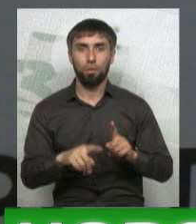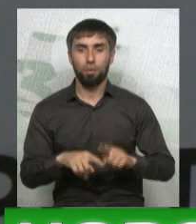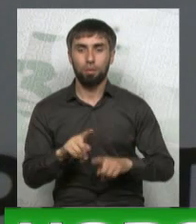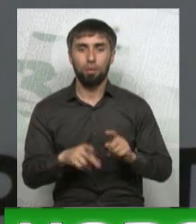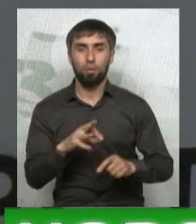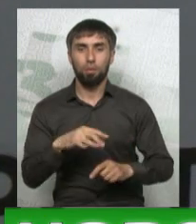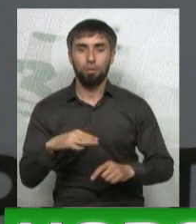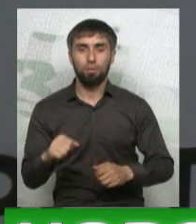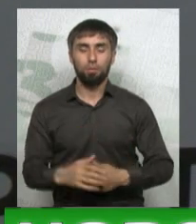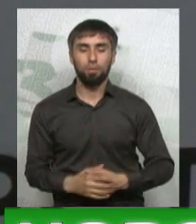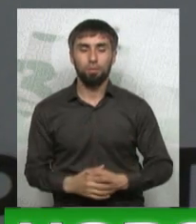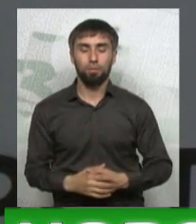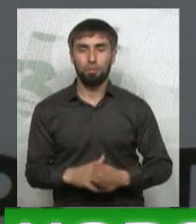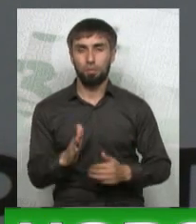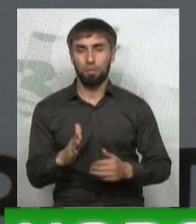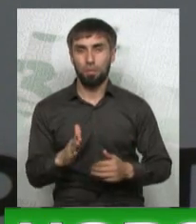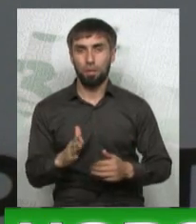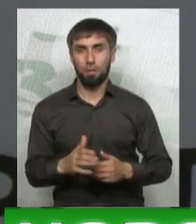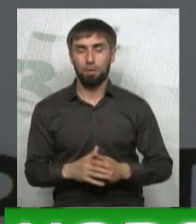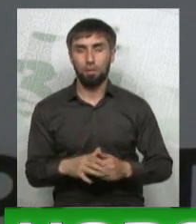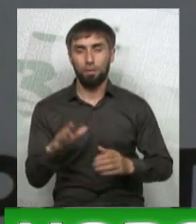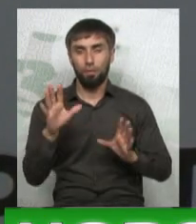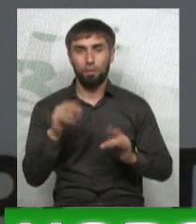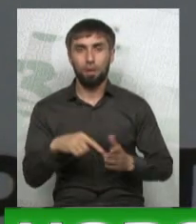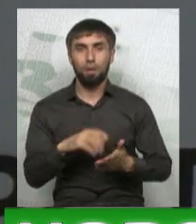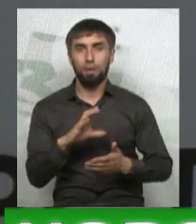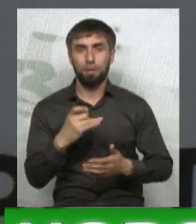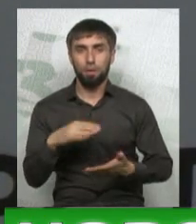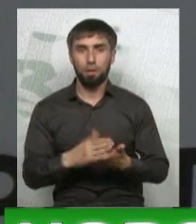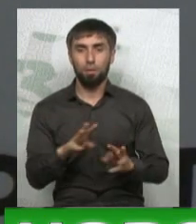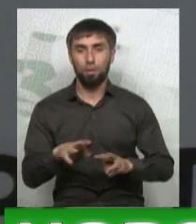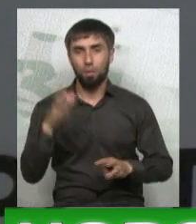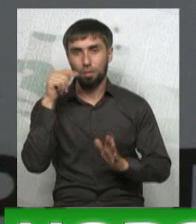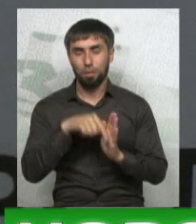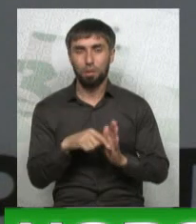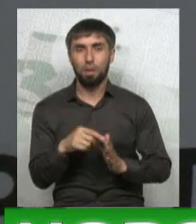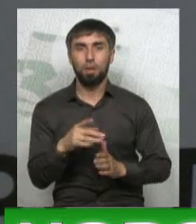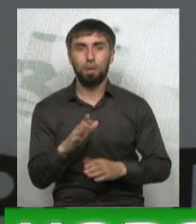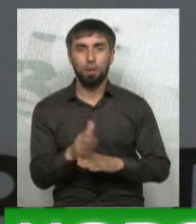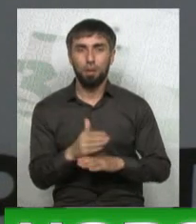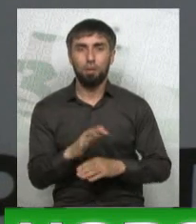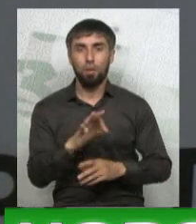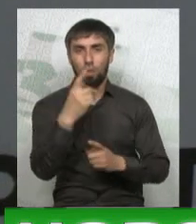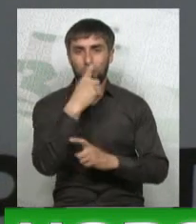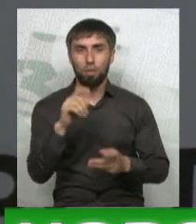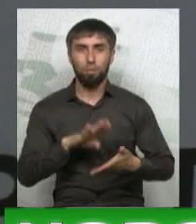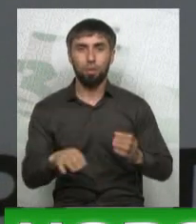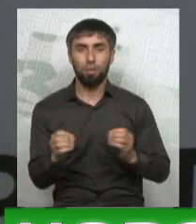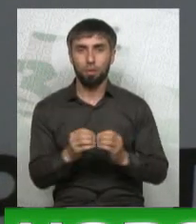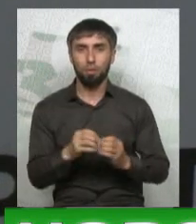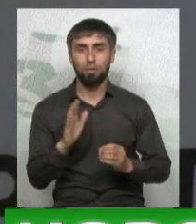родительского комитета. Практически очень доступный сайт Министерства образования в разделе объявлений уже после 10-го